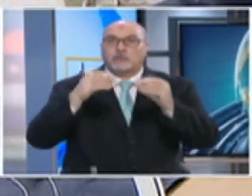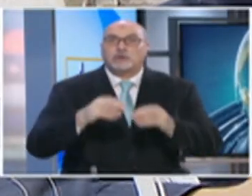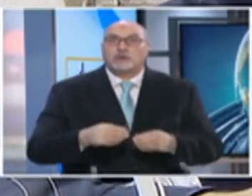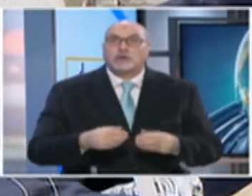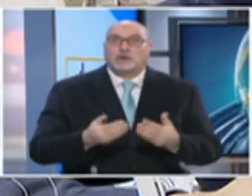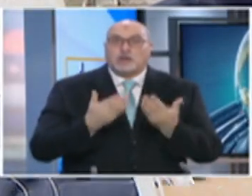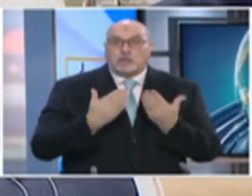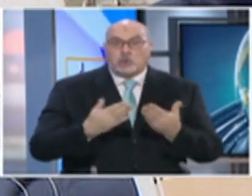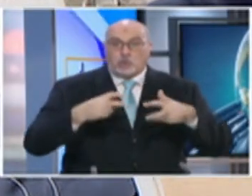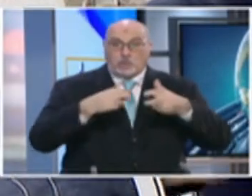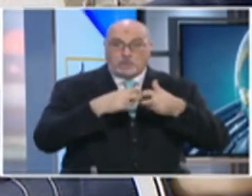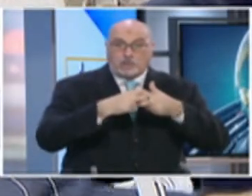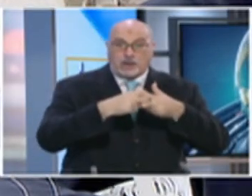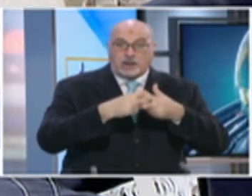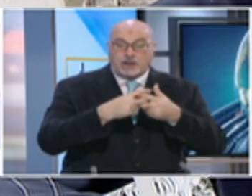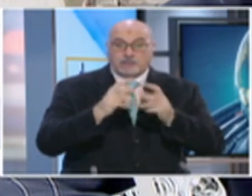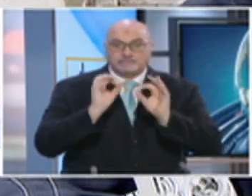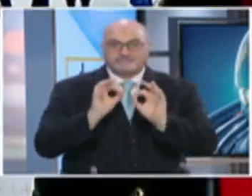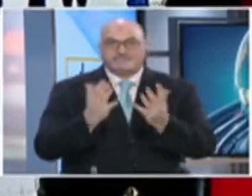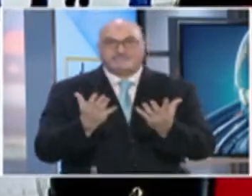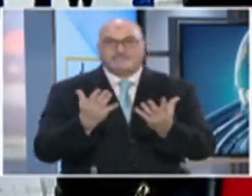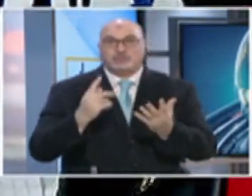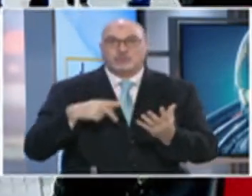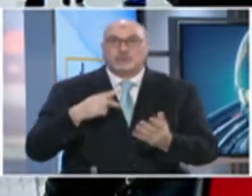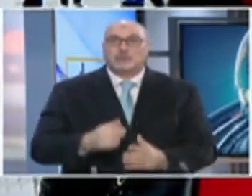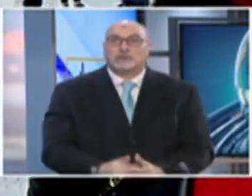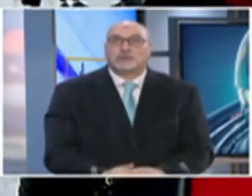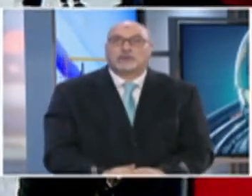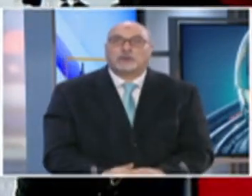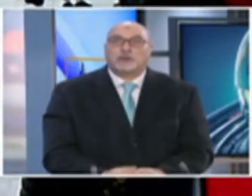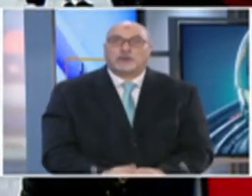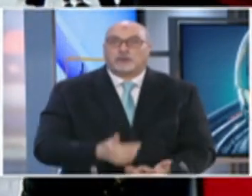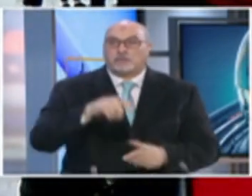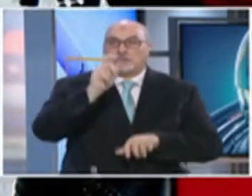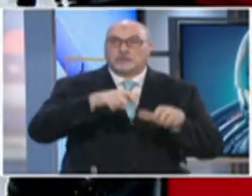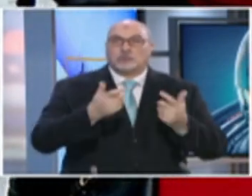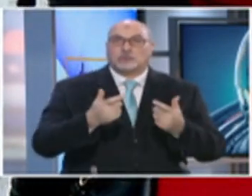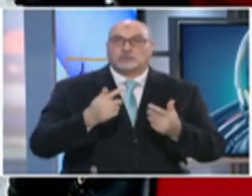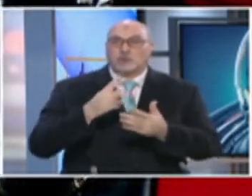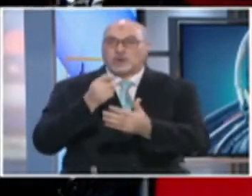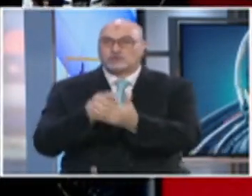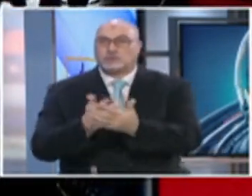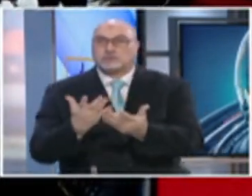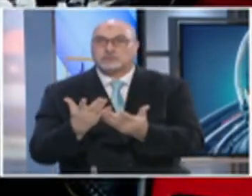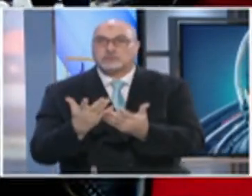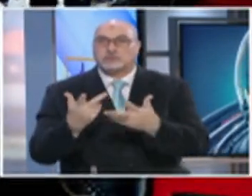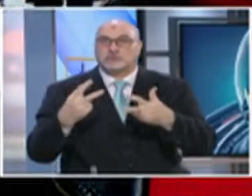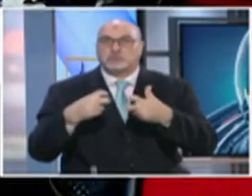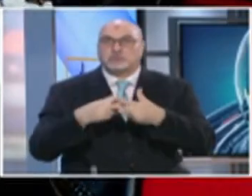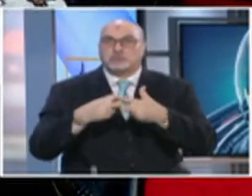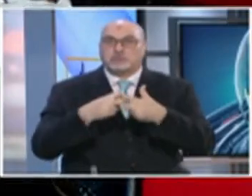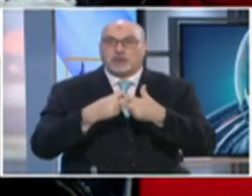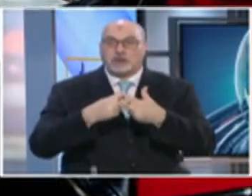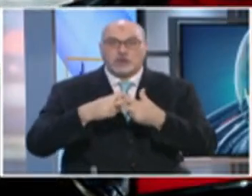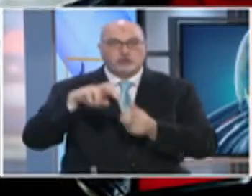كاين بوسيبيليتي تاع الناس كامل تولي تشري تليفون. كان المواطن يشتريها بأسعار جد